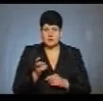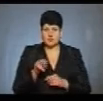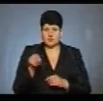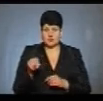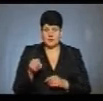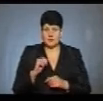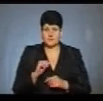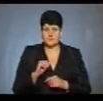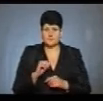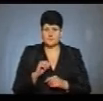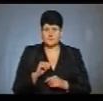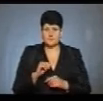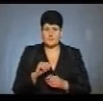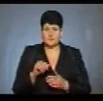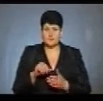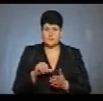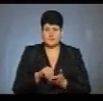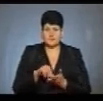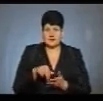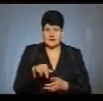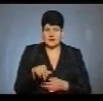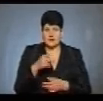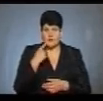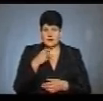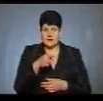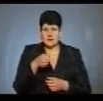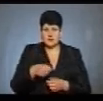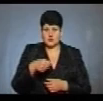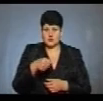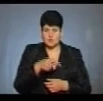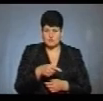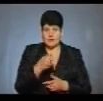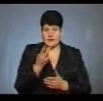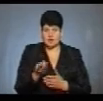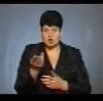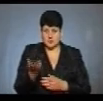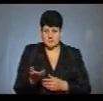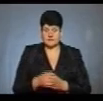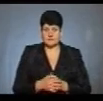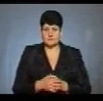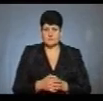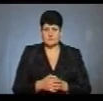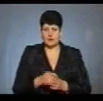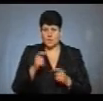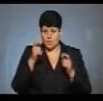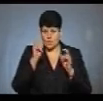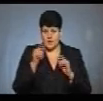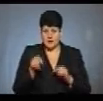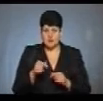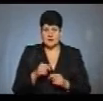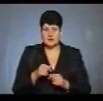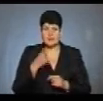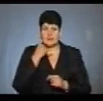і того составитель йде і каже мені, каже, там є сумочка, лежить, і окуляри,